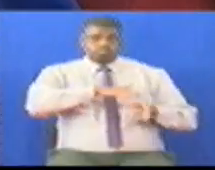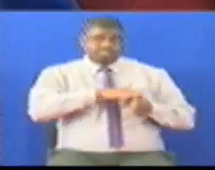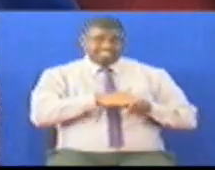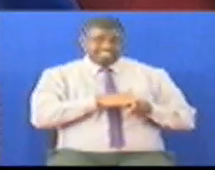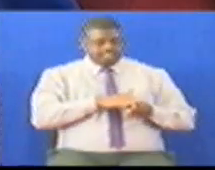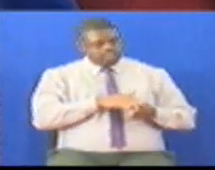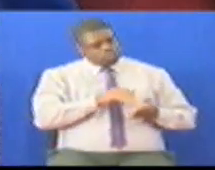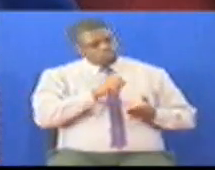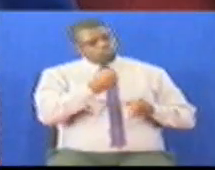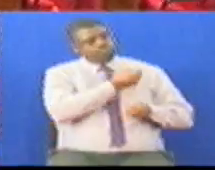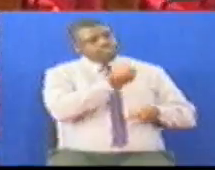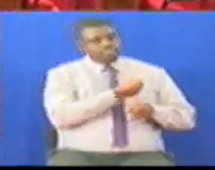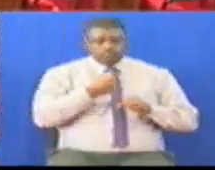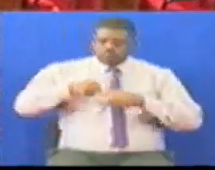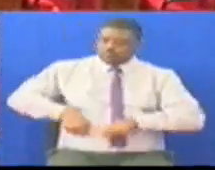fedha